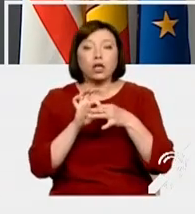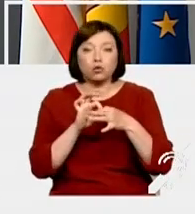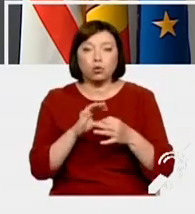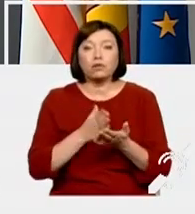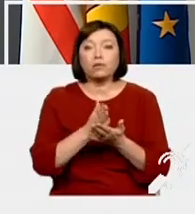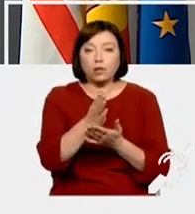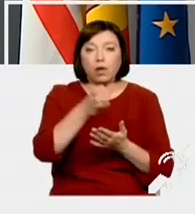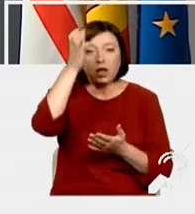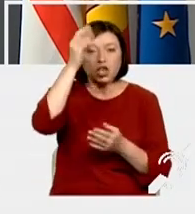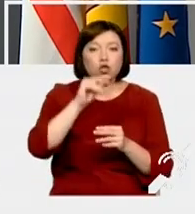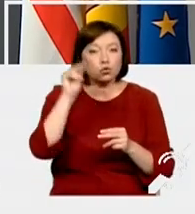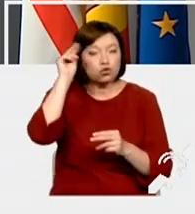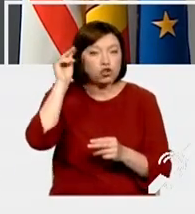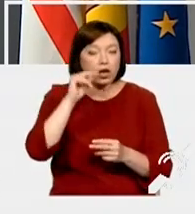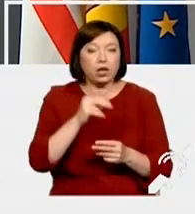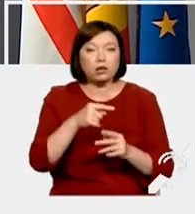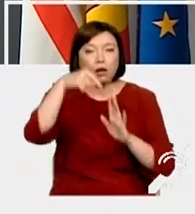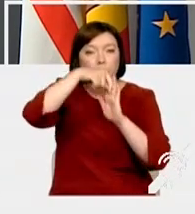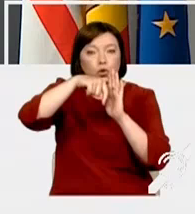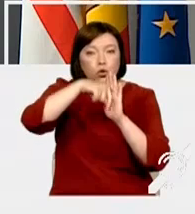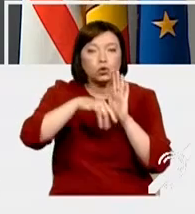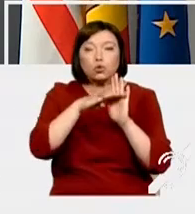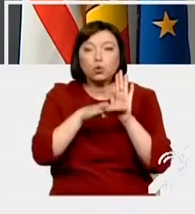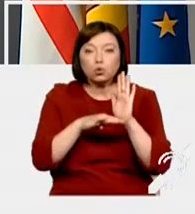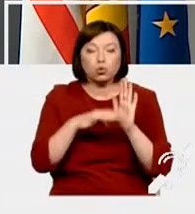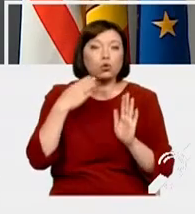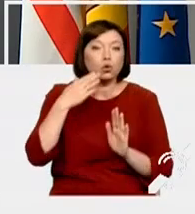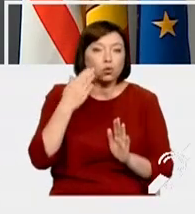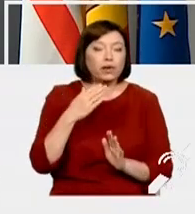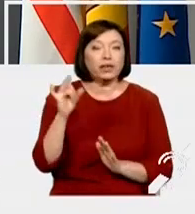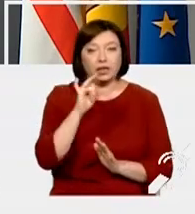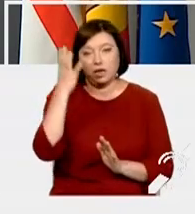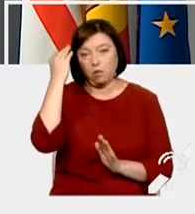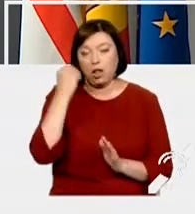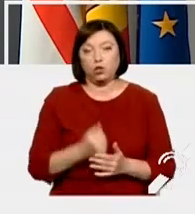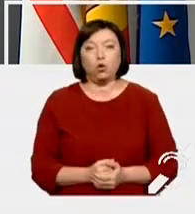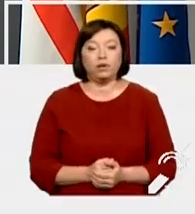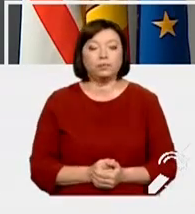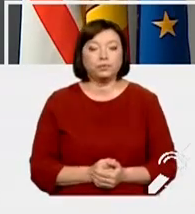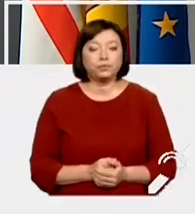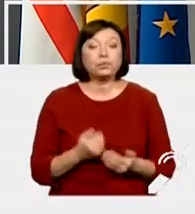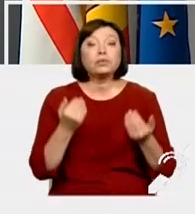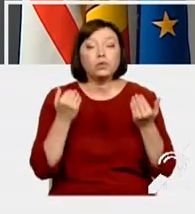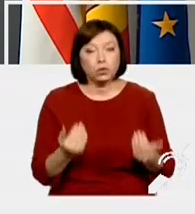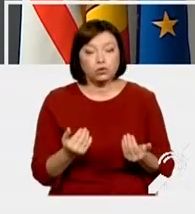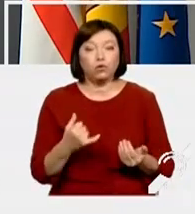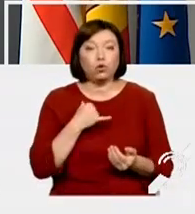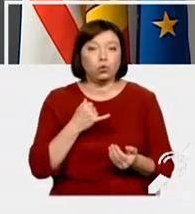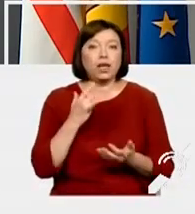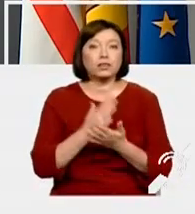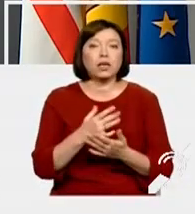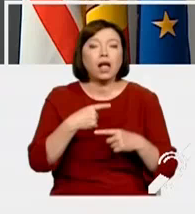domeniul Cercetării a structurilor din România și a republicii Moldova astăzi Avem mai